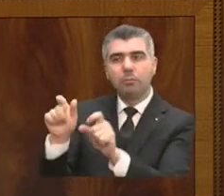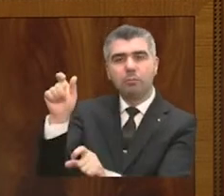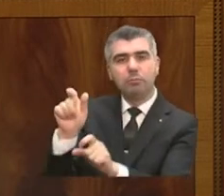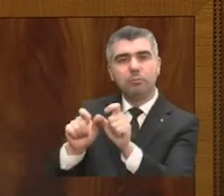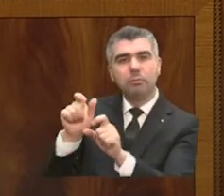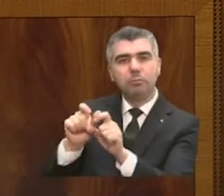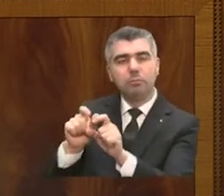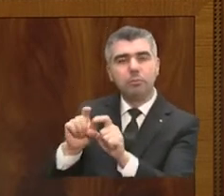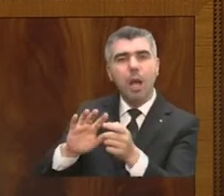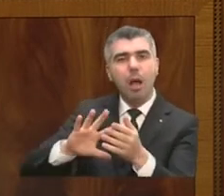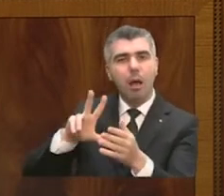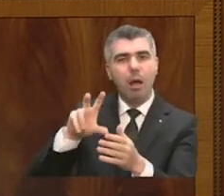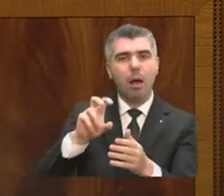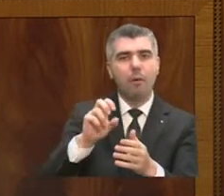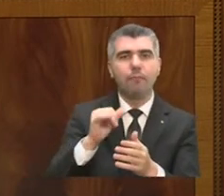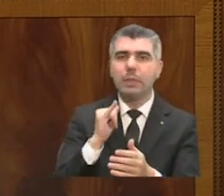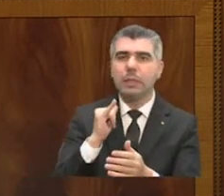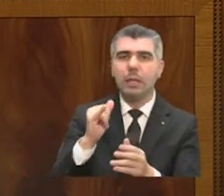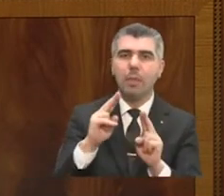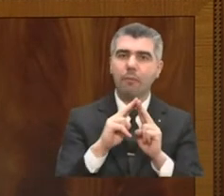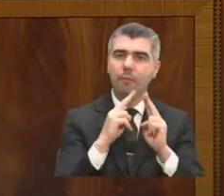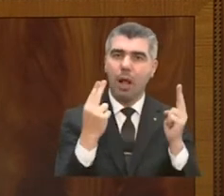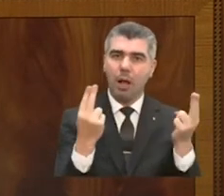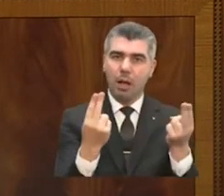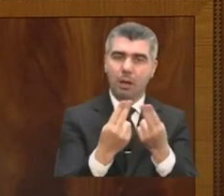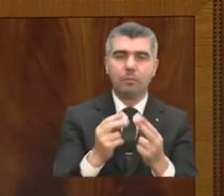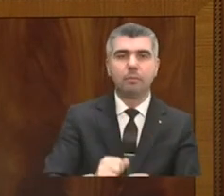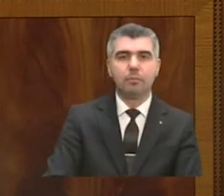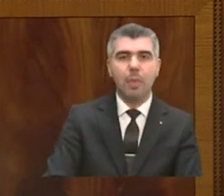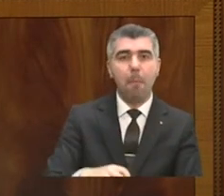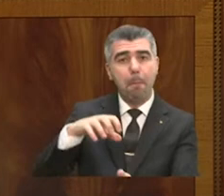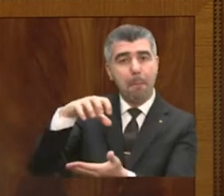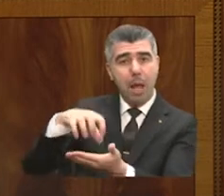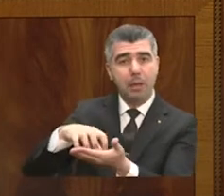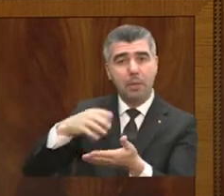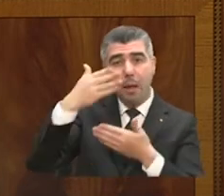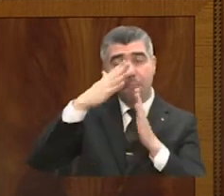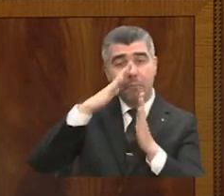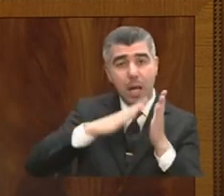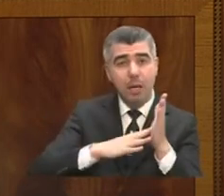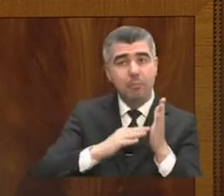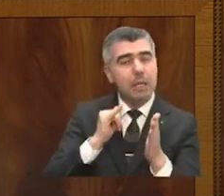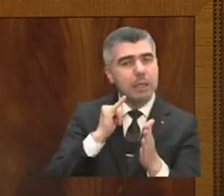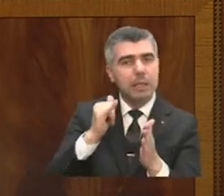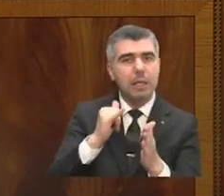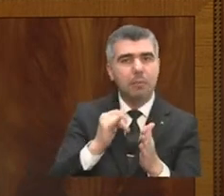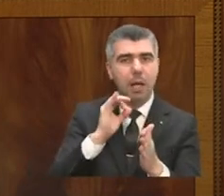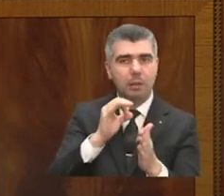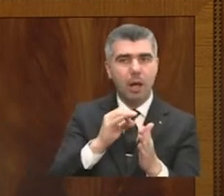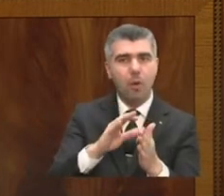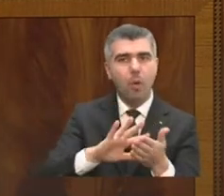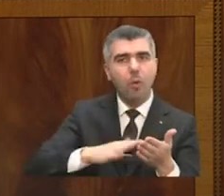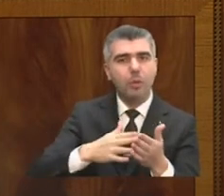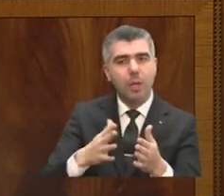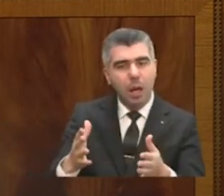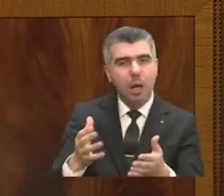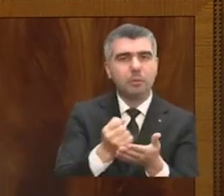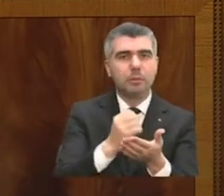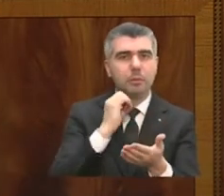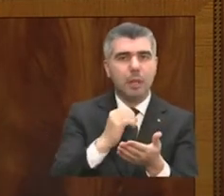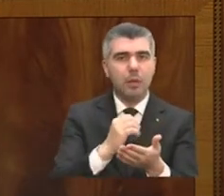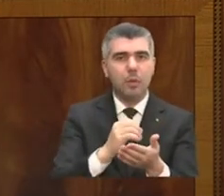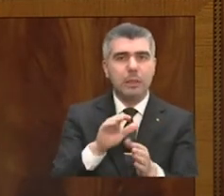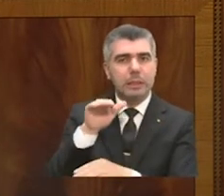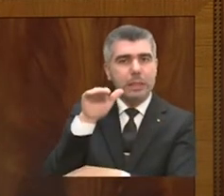est attaché à l'état de droit, à la démocratie, aux droits de l'homme, un pays qui